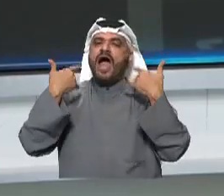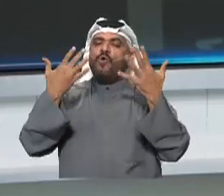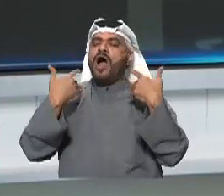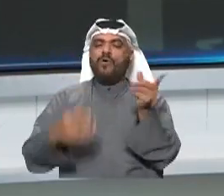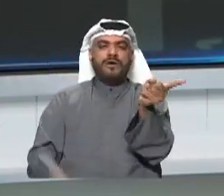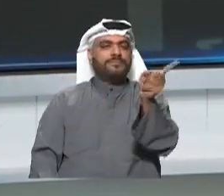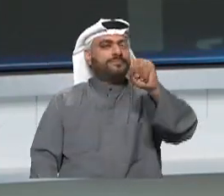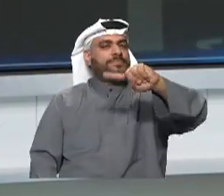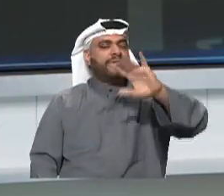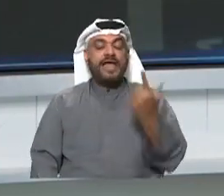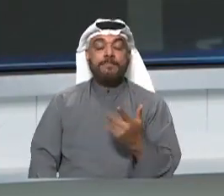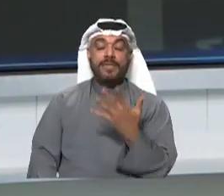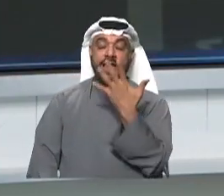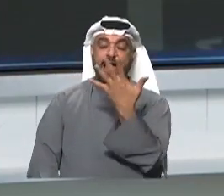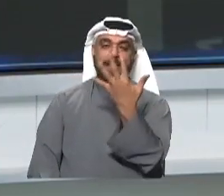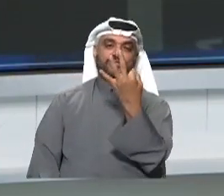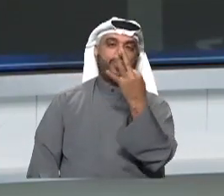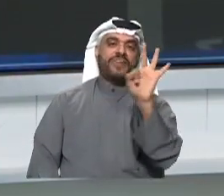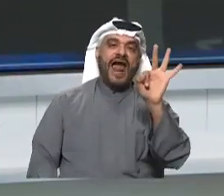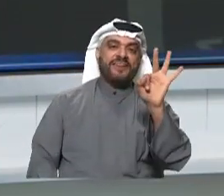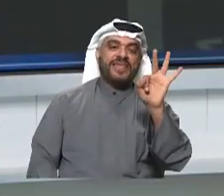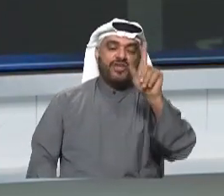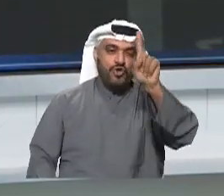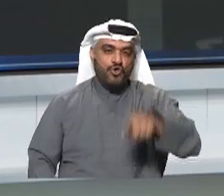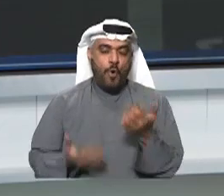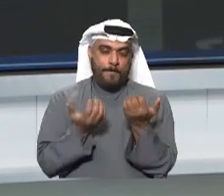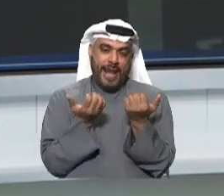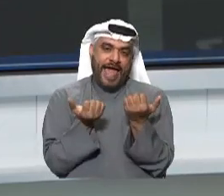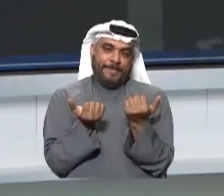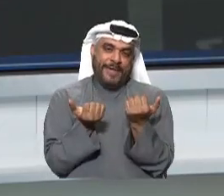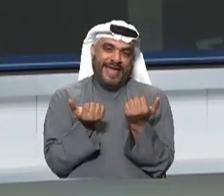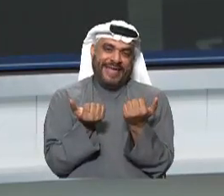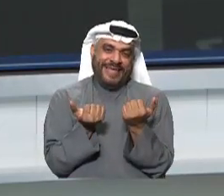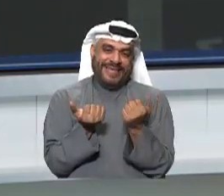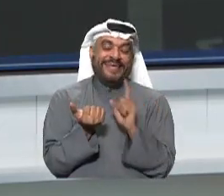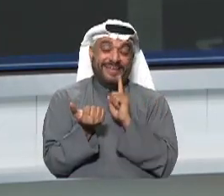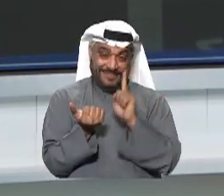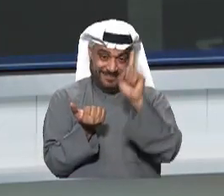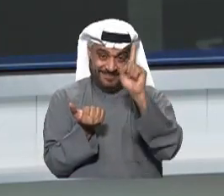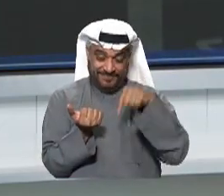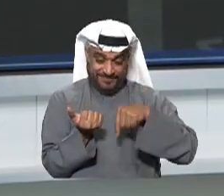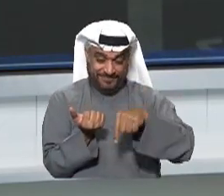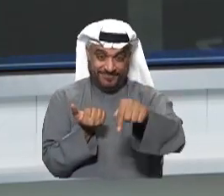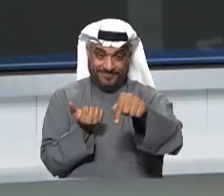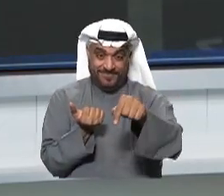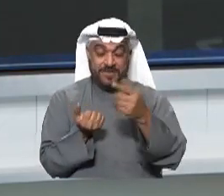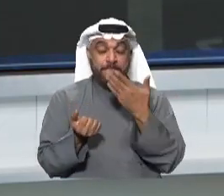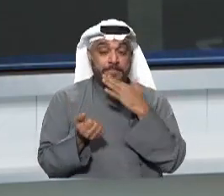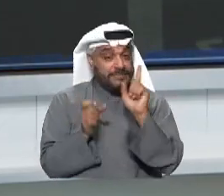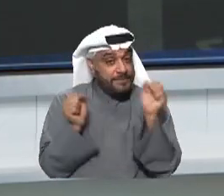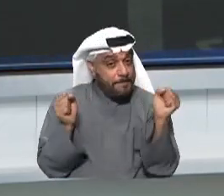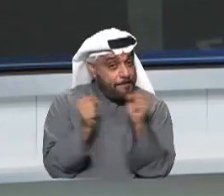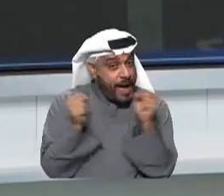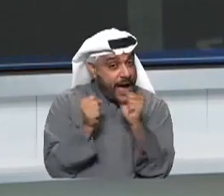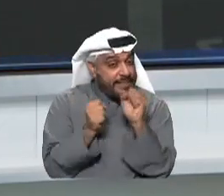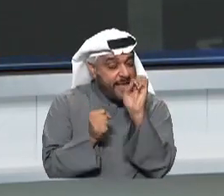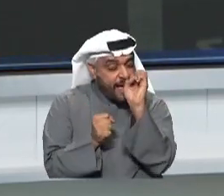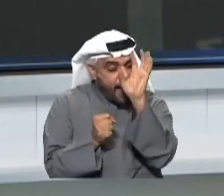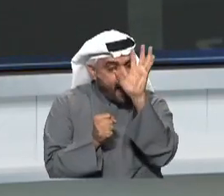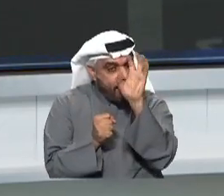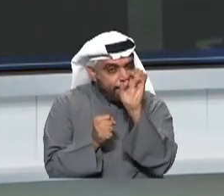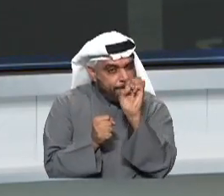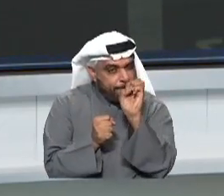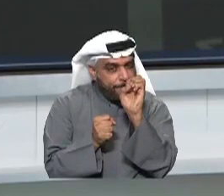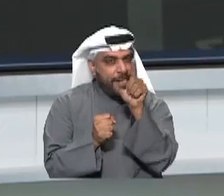ما بين العشره الى 35 كلم في الساعه خلال هذه الايام ومثل ما ذكرنا راح تكون اجواء بارده الا ما الى البروده خلال